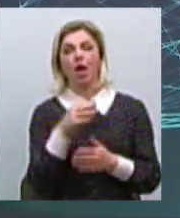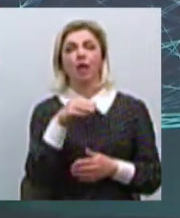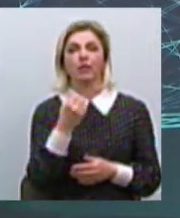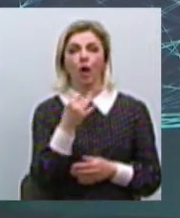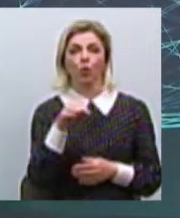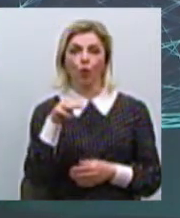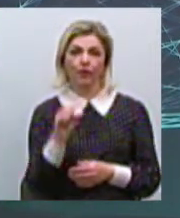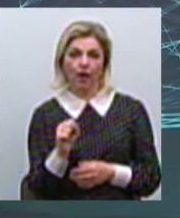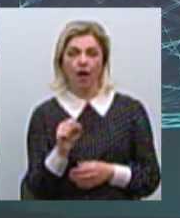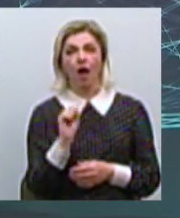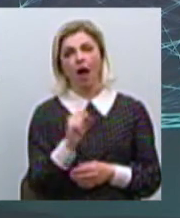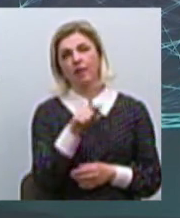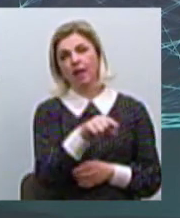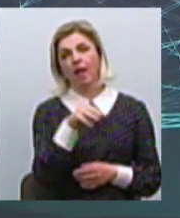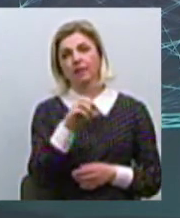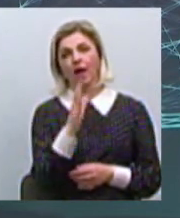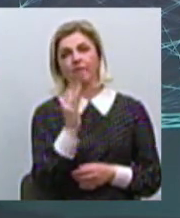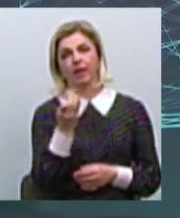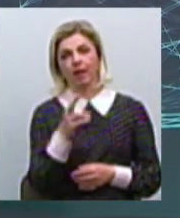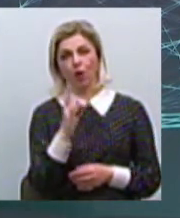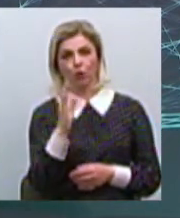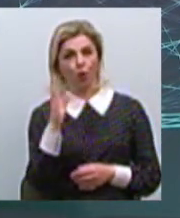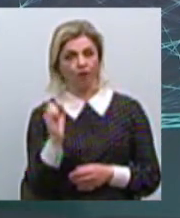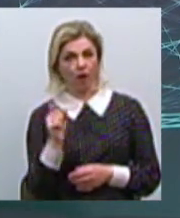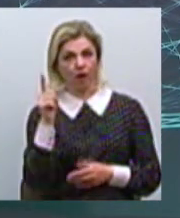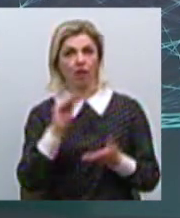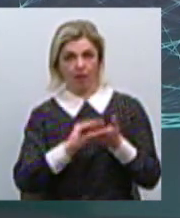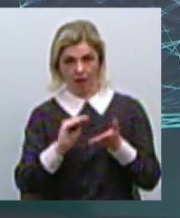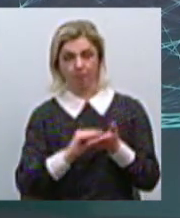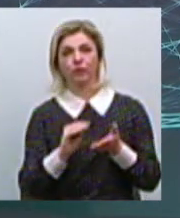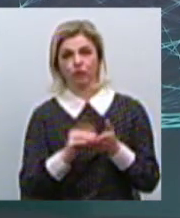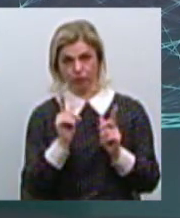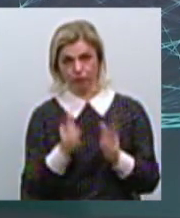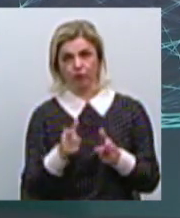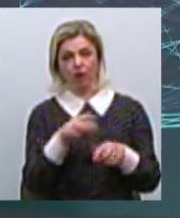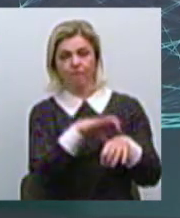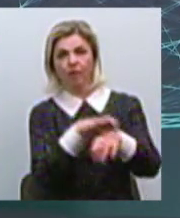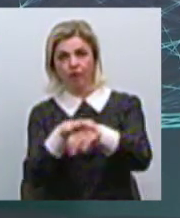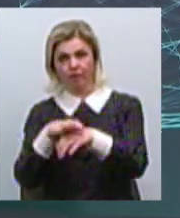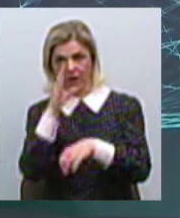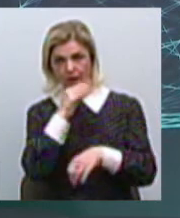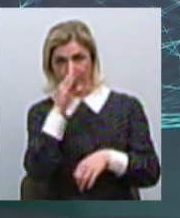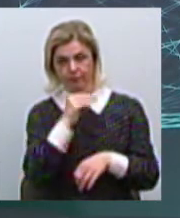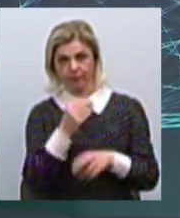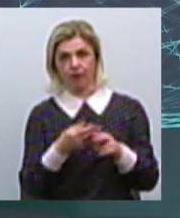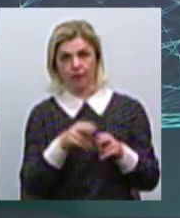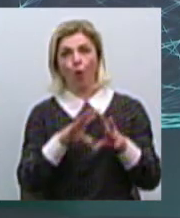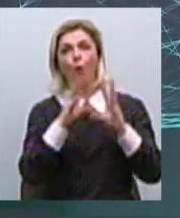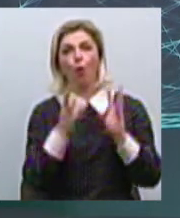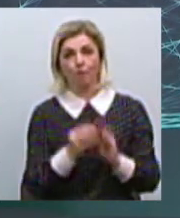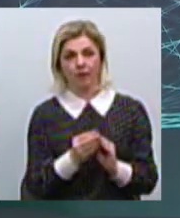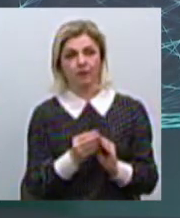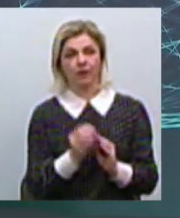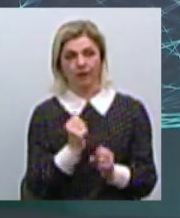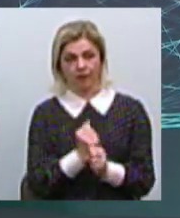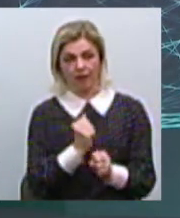там якась Таврія нова. І вона вам напише це, сам цей комплекс проведе